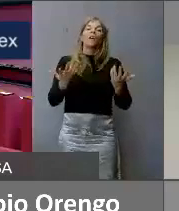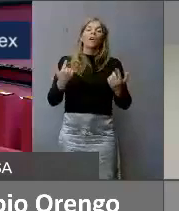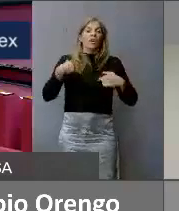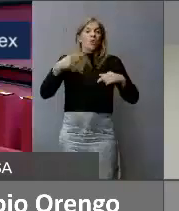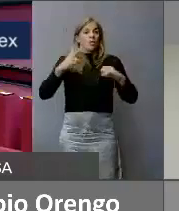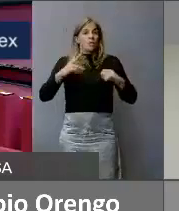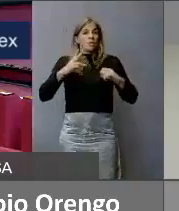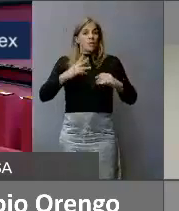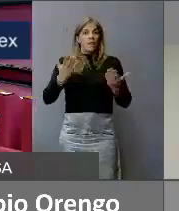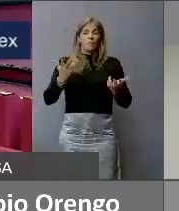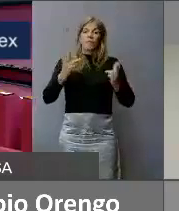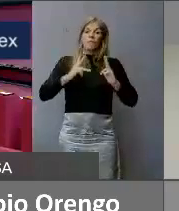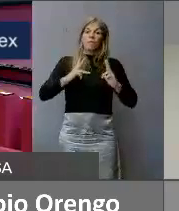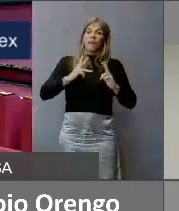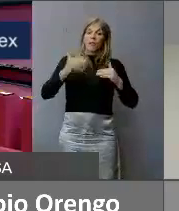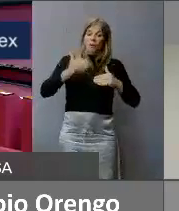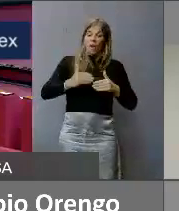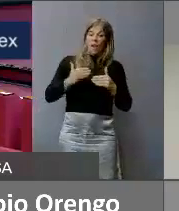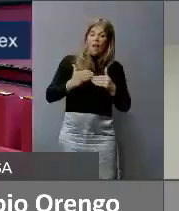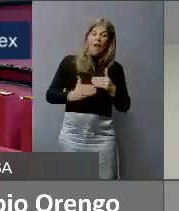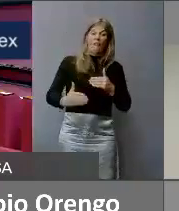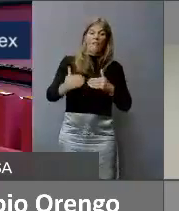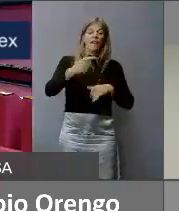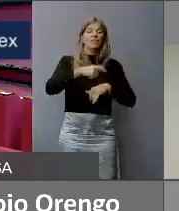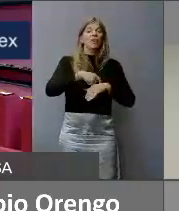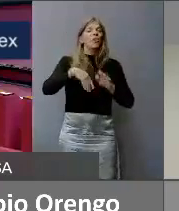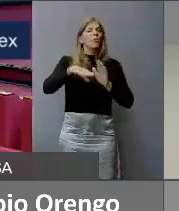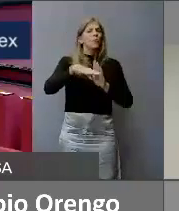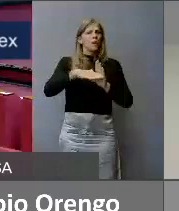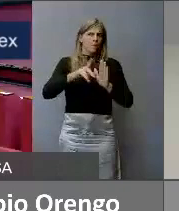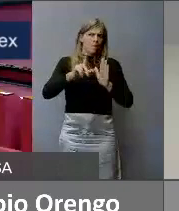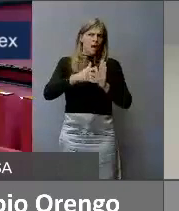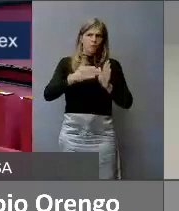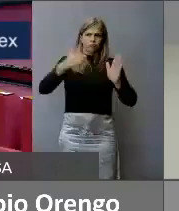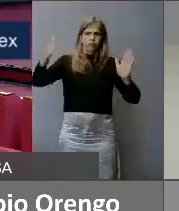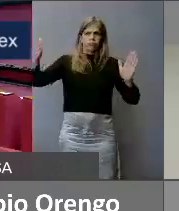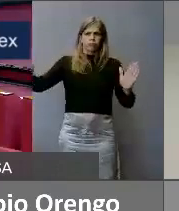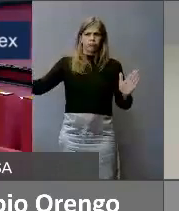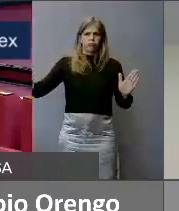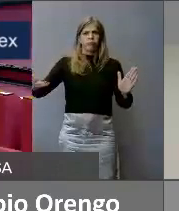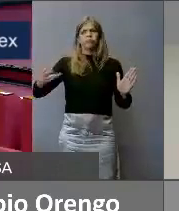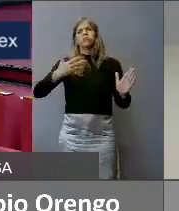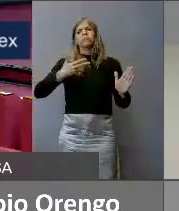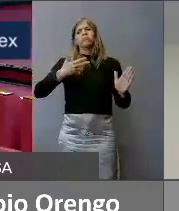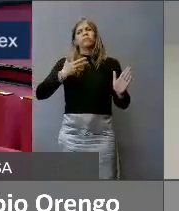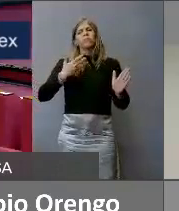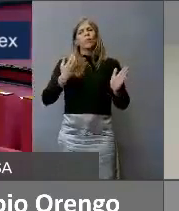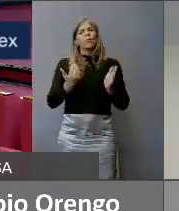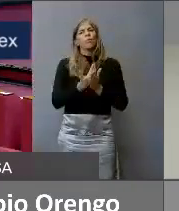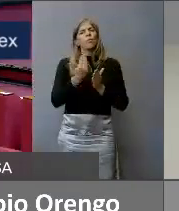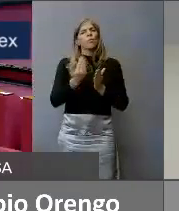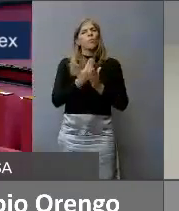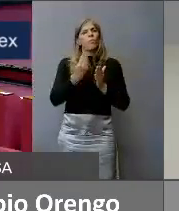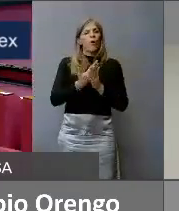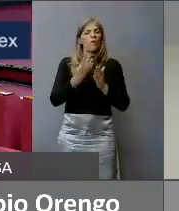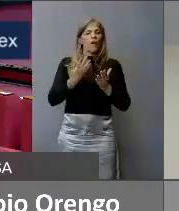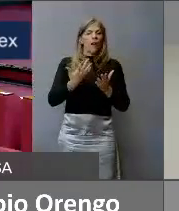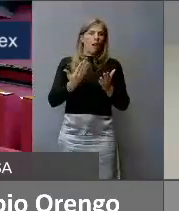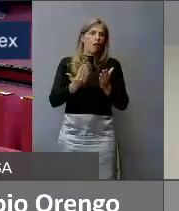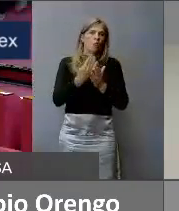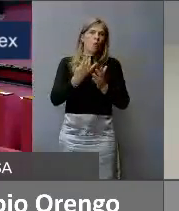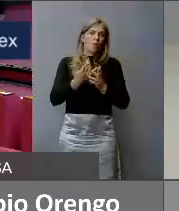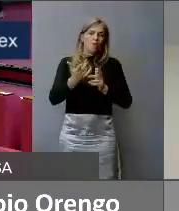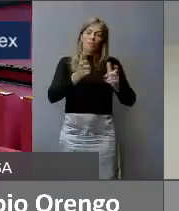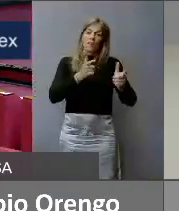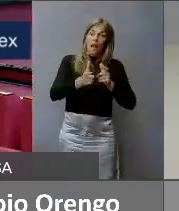che da adesso in poi visto che il crono programma è molto lungo ci sia una nuovo no a una nuova evoluzione di rapporti con i